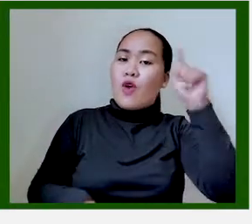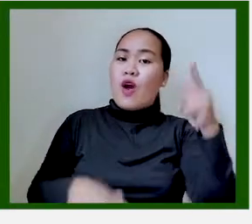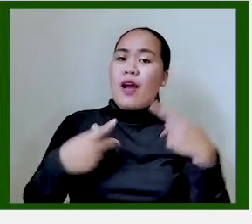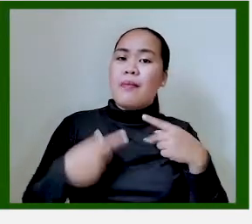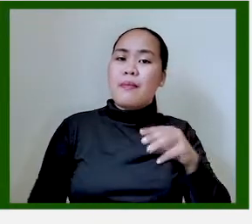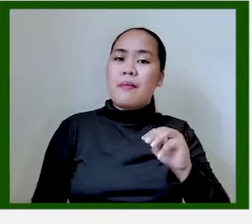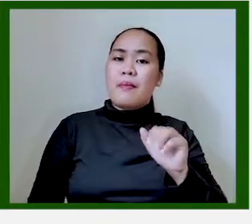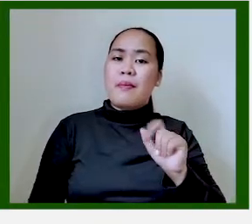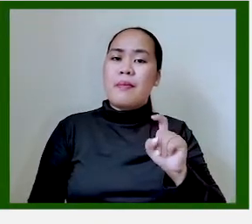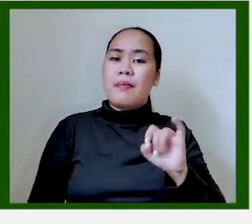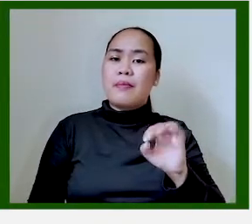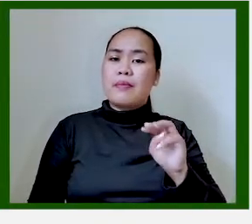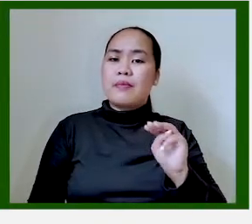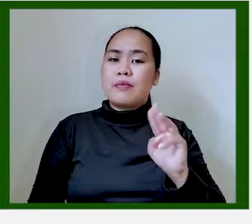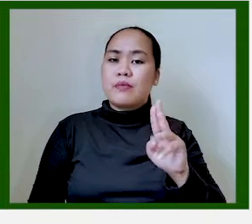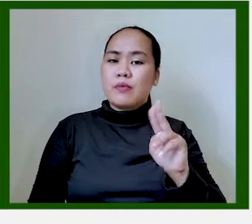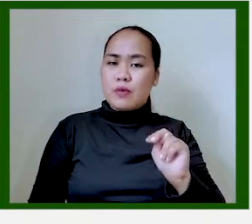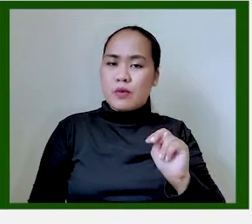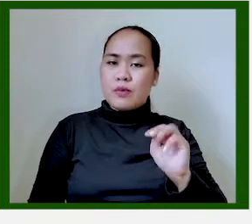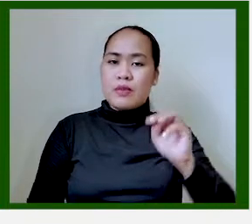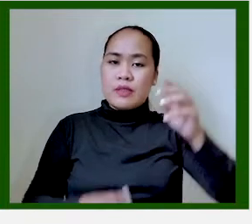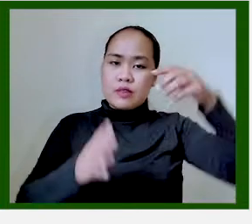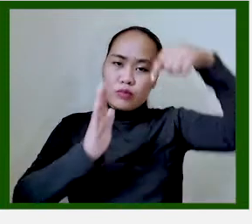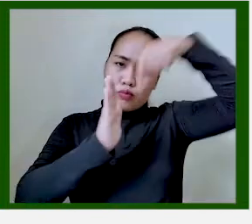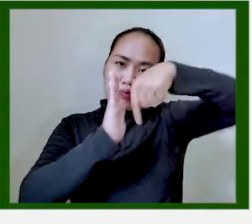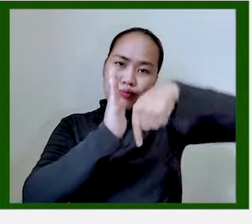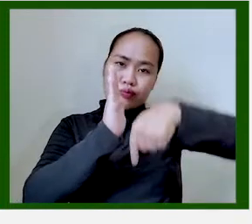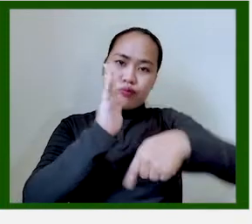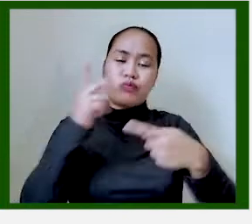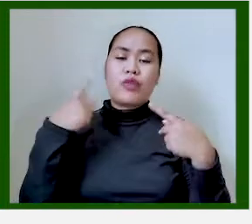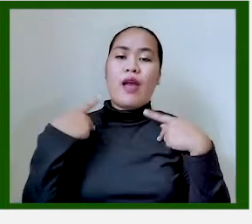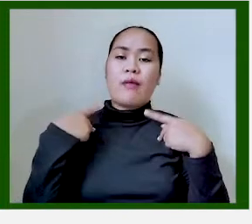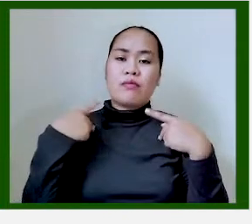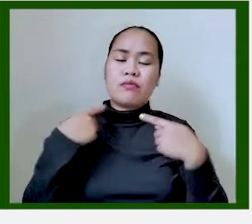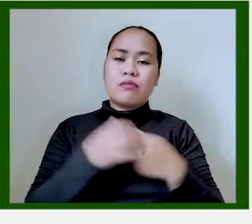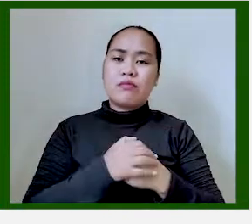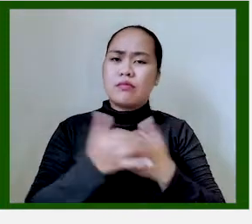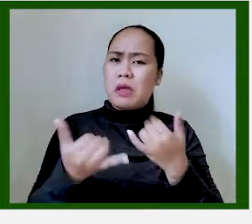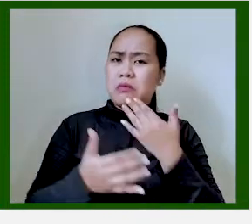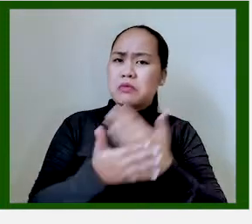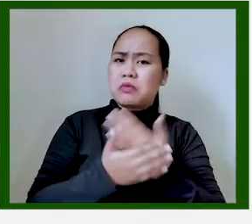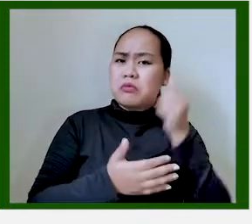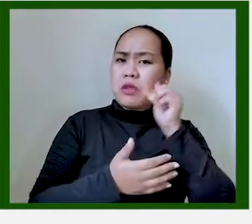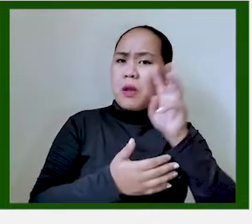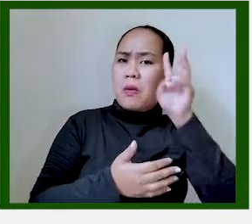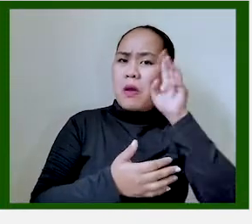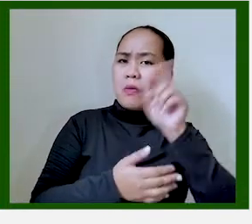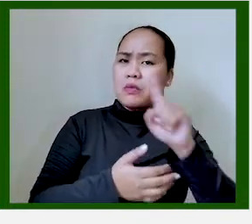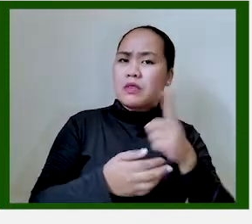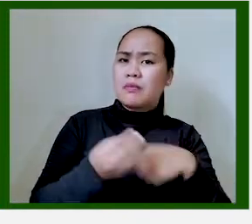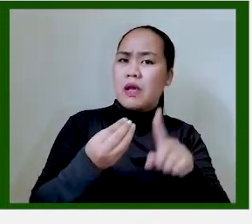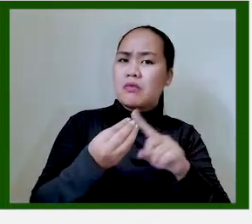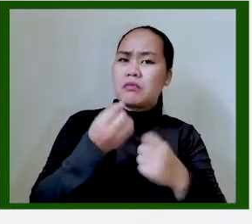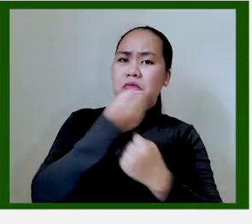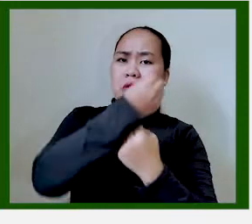So, it's nice to know na yung foundation, no, nung dalawang building, abot pa ata ng basement 7 eh. So,